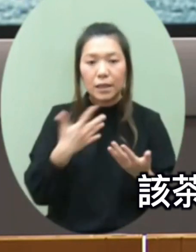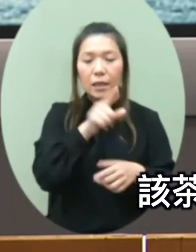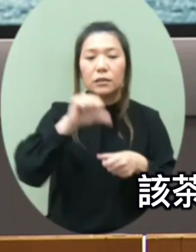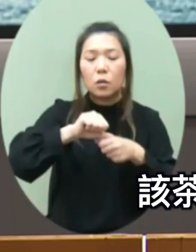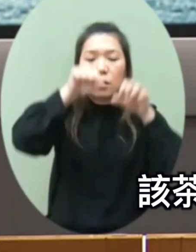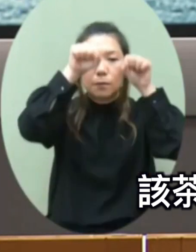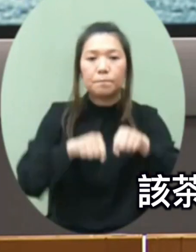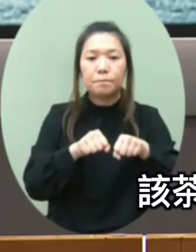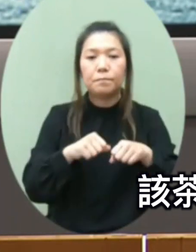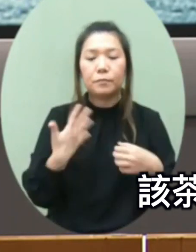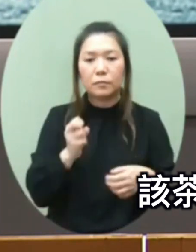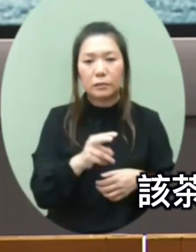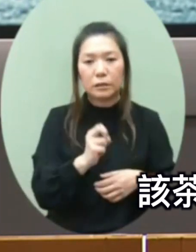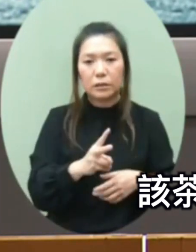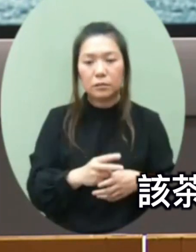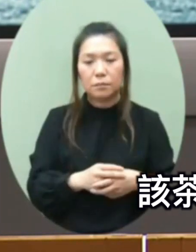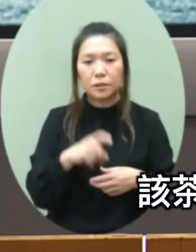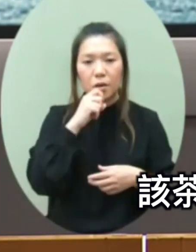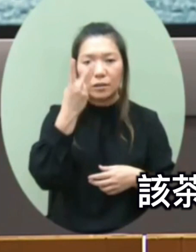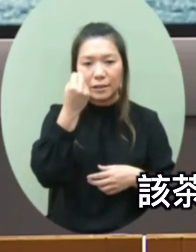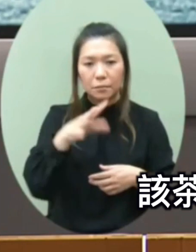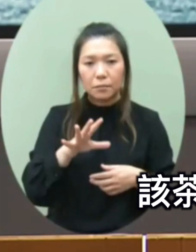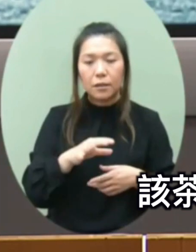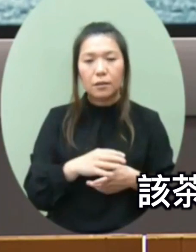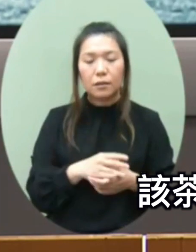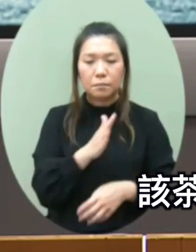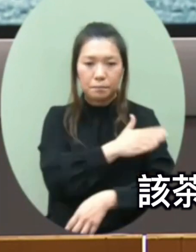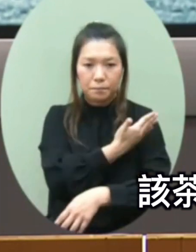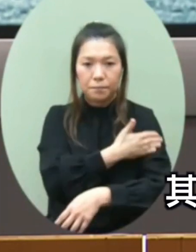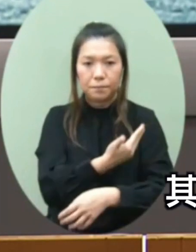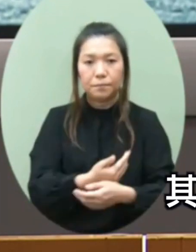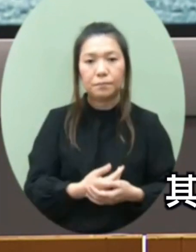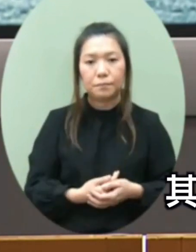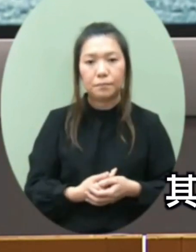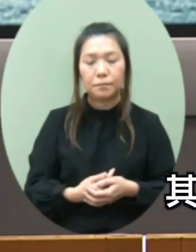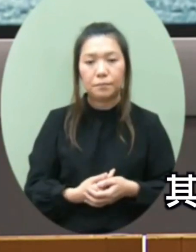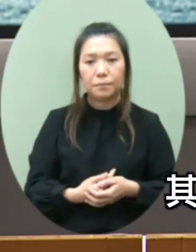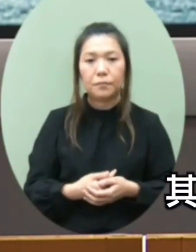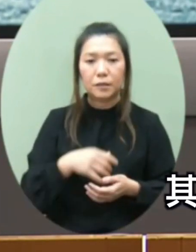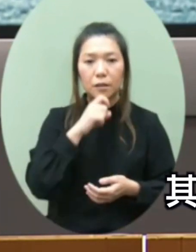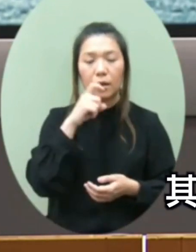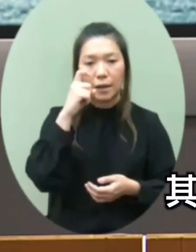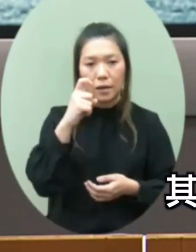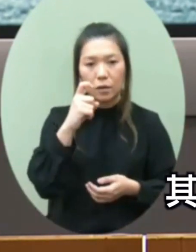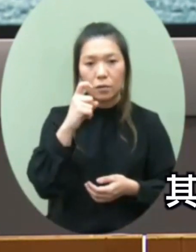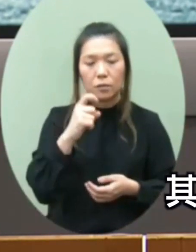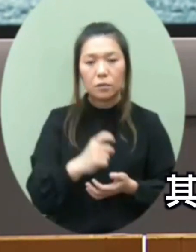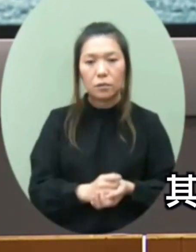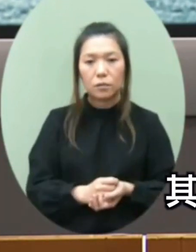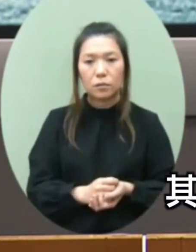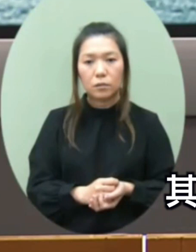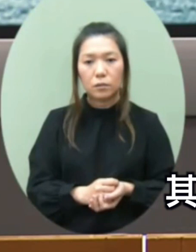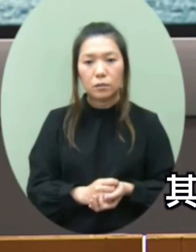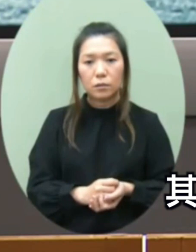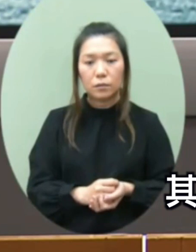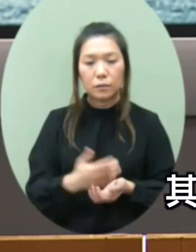嘅，咁佢應該係有20幾位工作人員啦。咁其中有大概9位咧，就係、是、已經因為